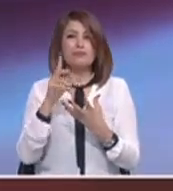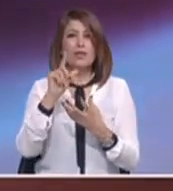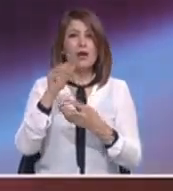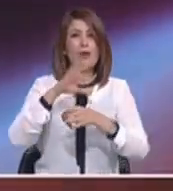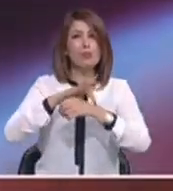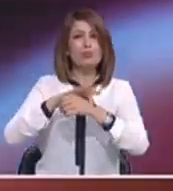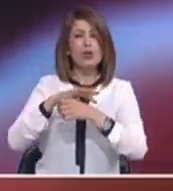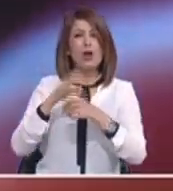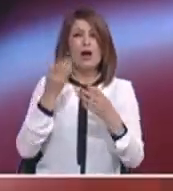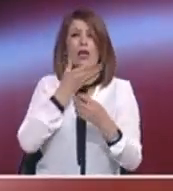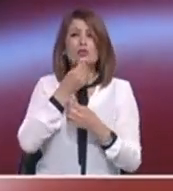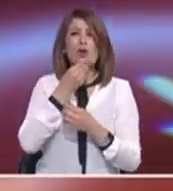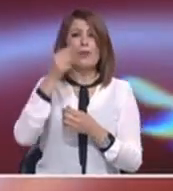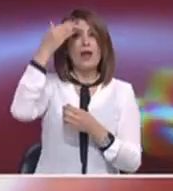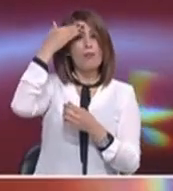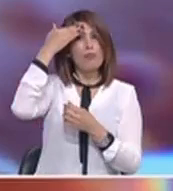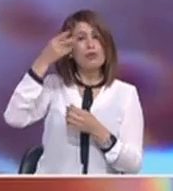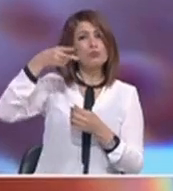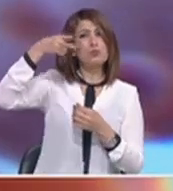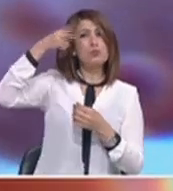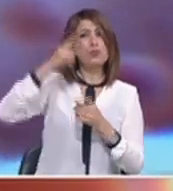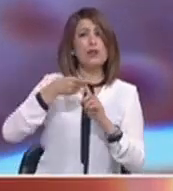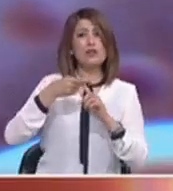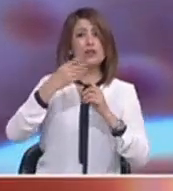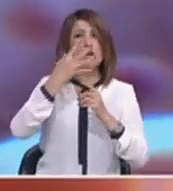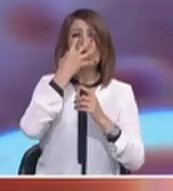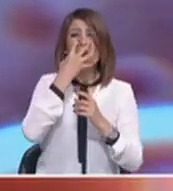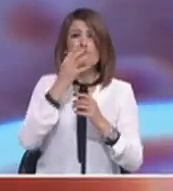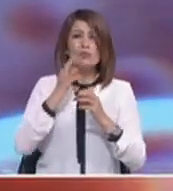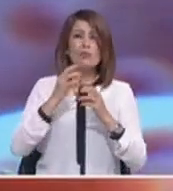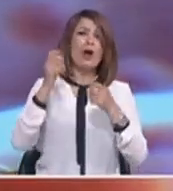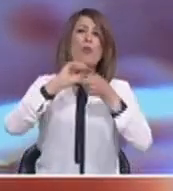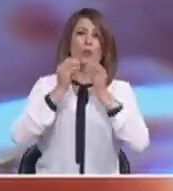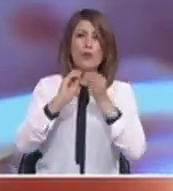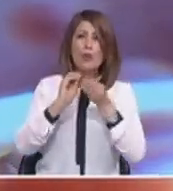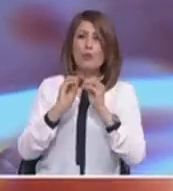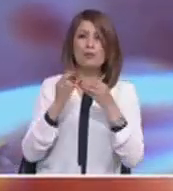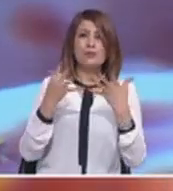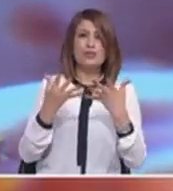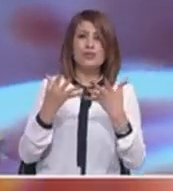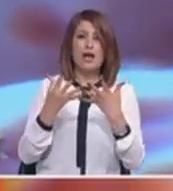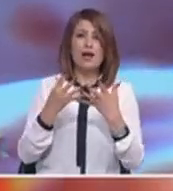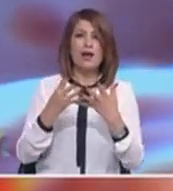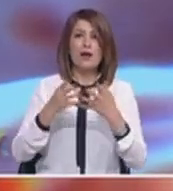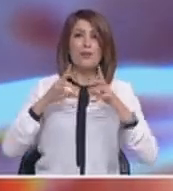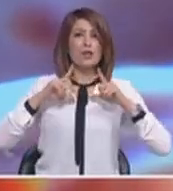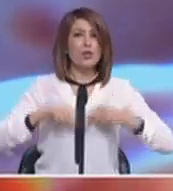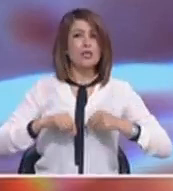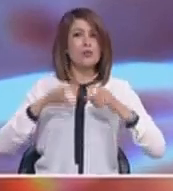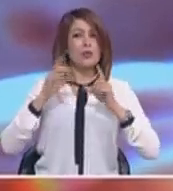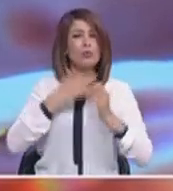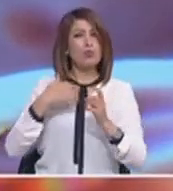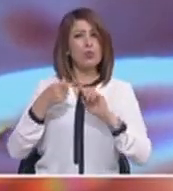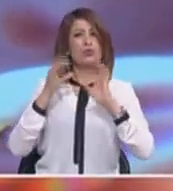اللي عندها علميه في التنفس والا مشكله في التنفس يعني عندنا التعليميه وزاره الصحه